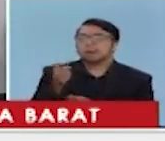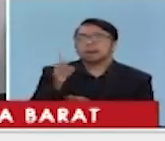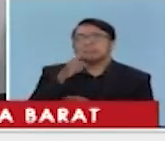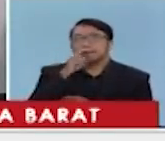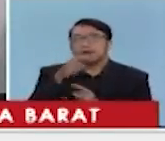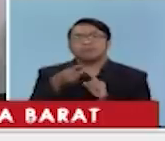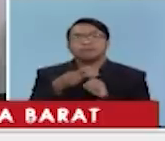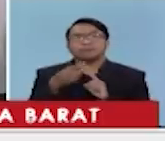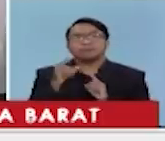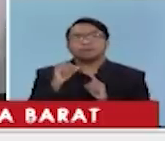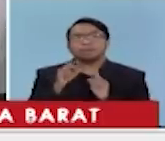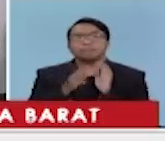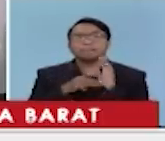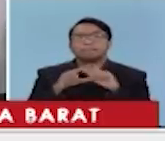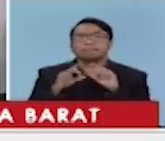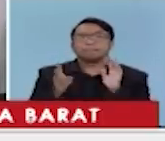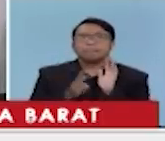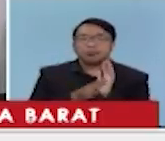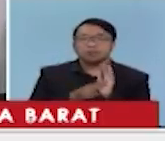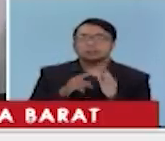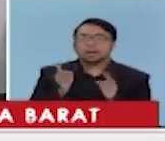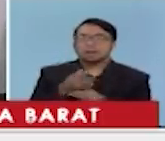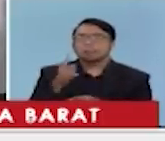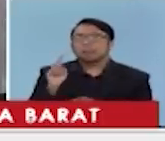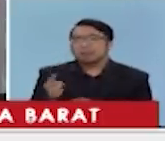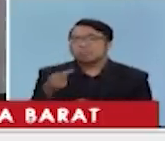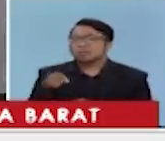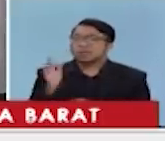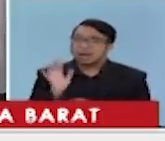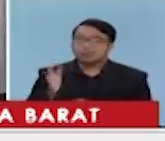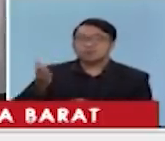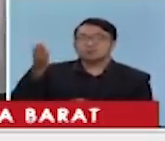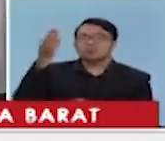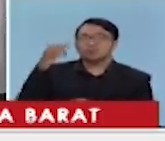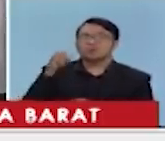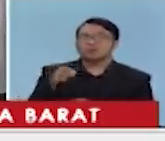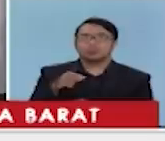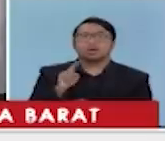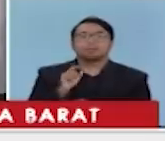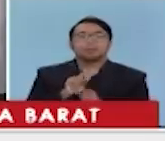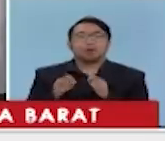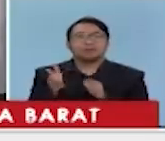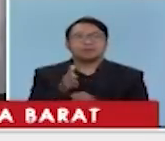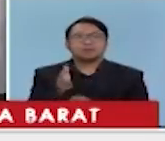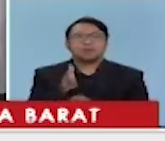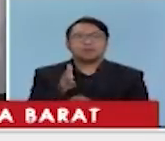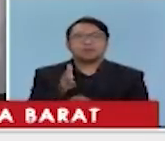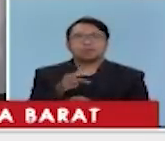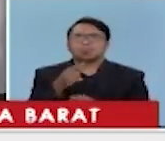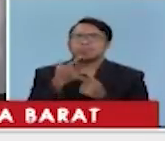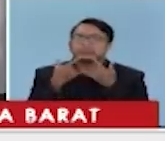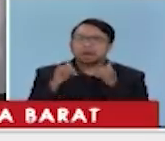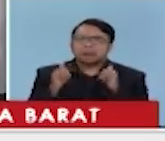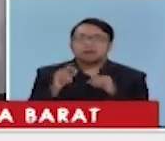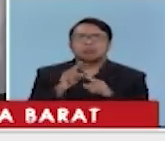kali pertama terjadi. Sebelumnya ada Ferdian Paleka yang juga melakukan prank, begitu video yang memang membuat